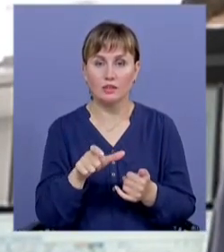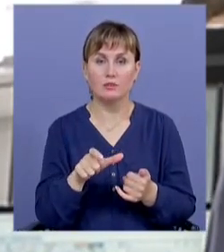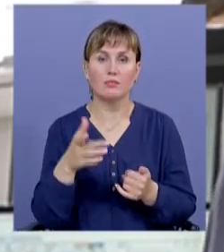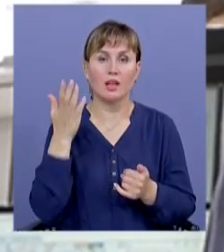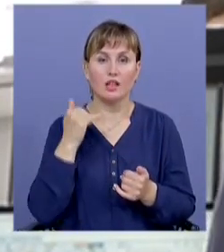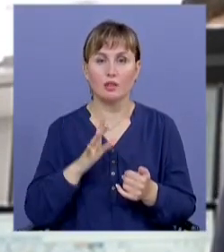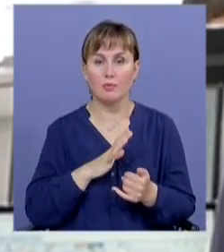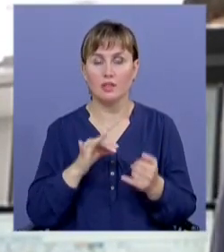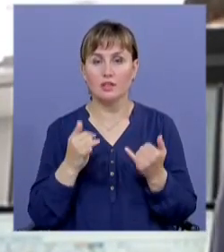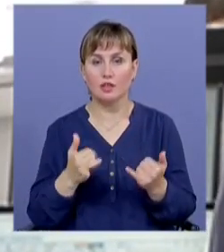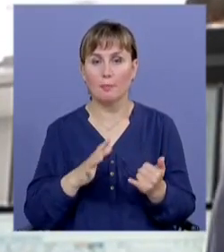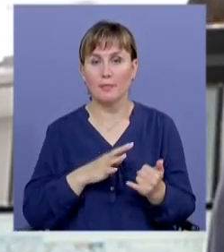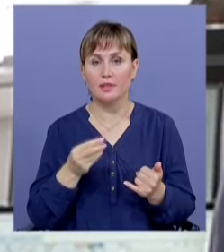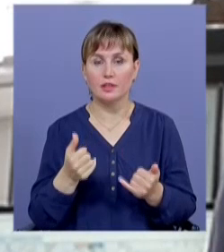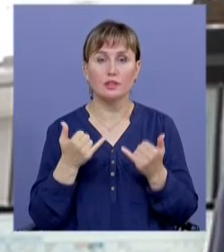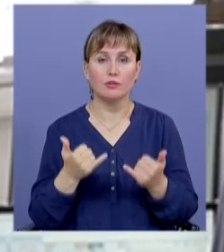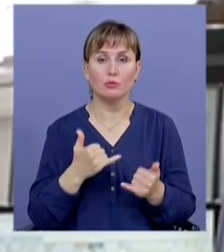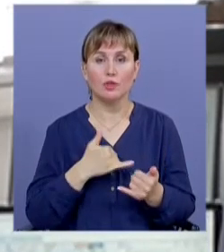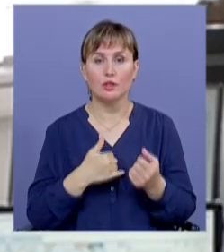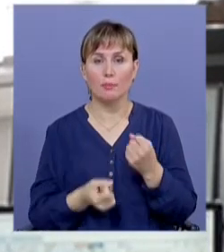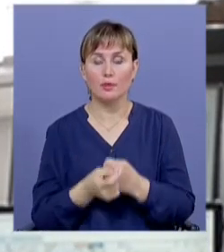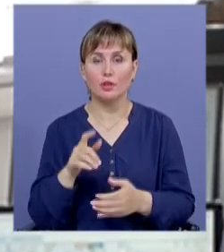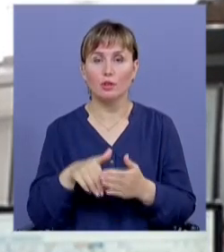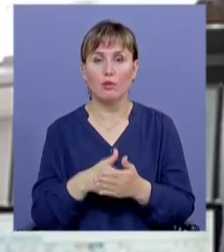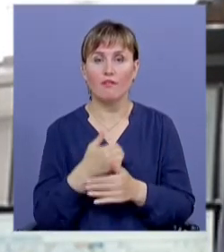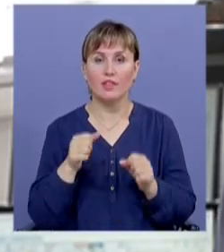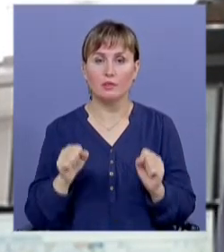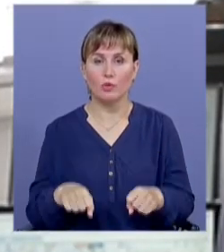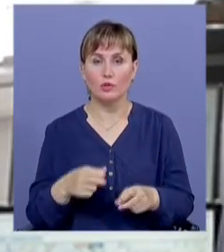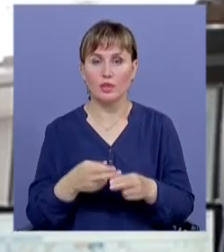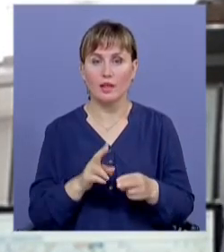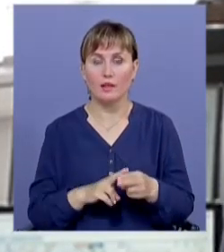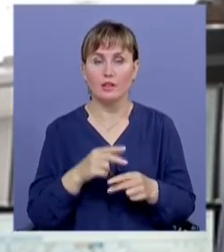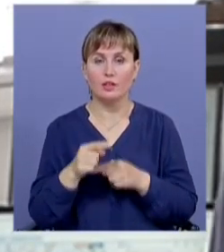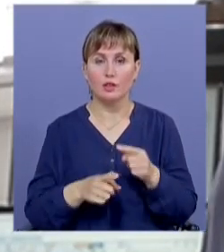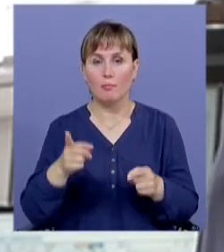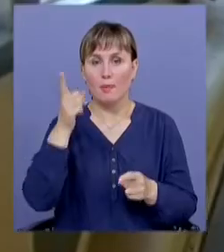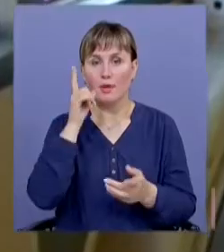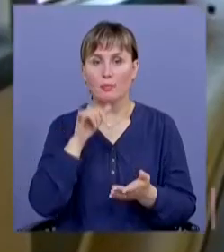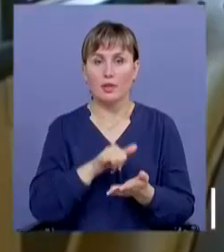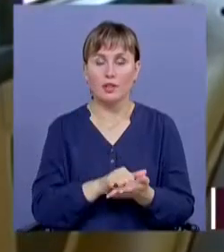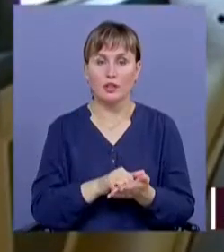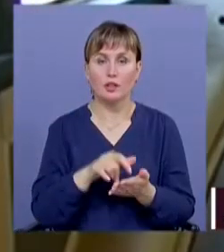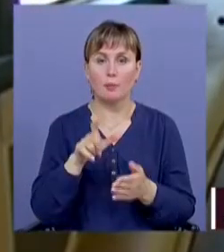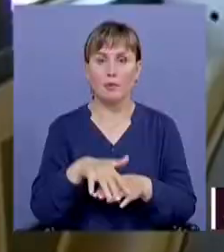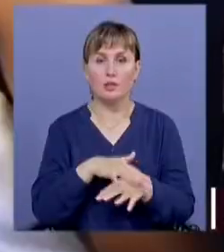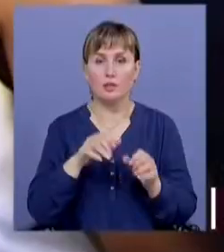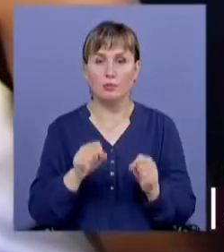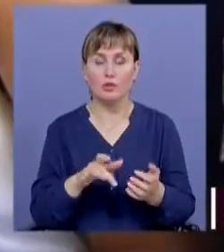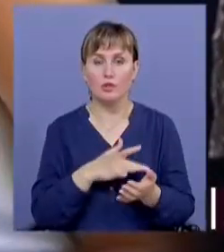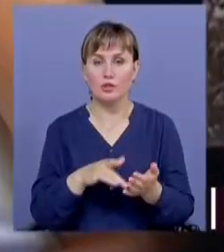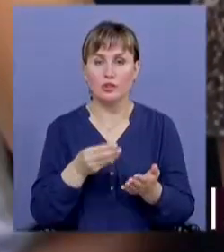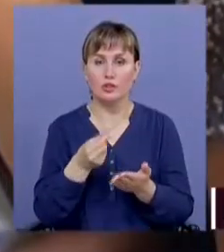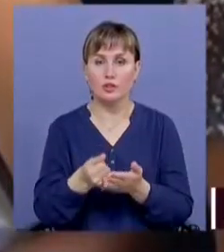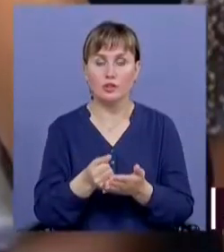карта, были деньги. Сегодня у нас появились новые возможности. Это посредством мобильного приложения. Пассажиры могут рассчитаться за